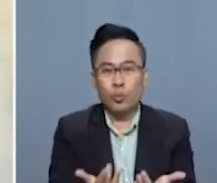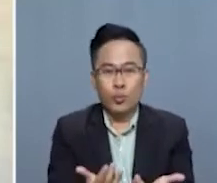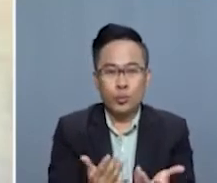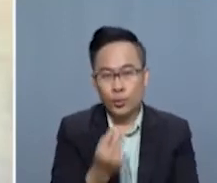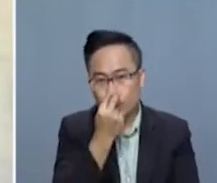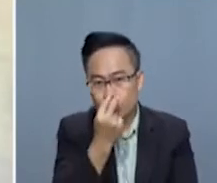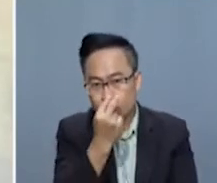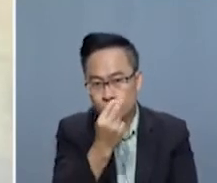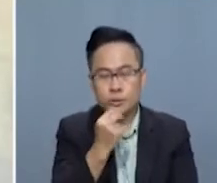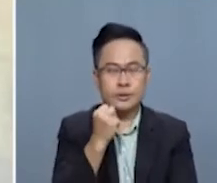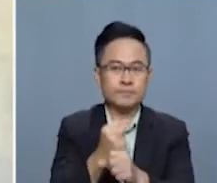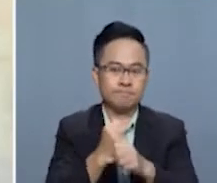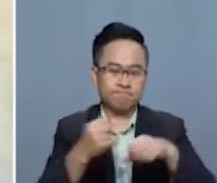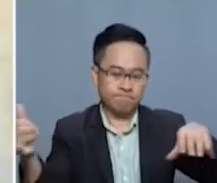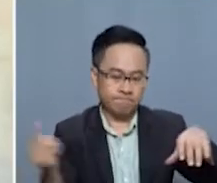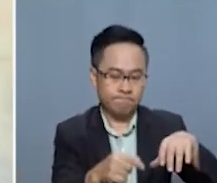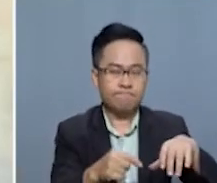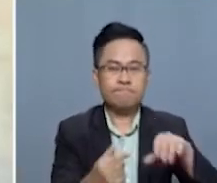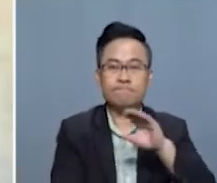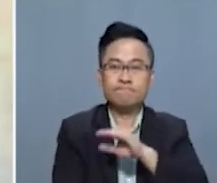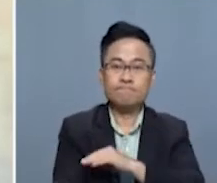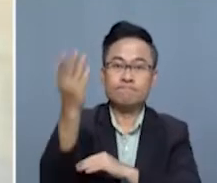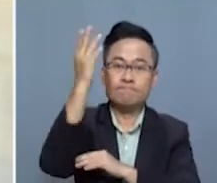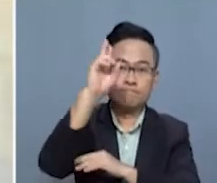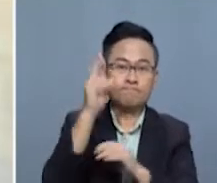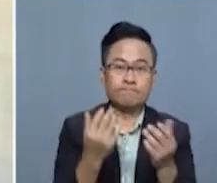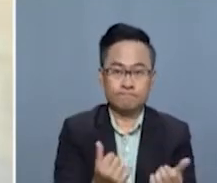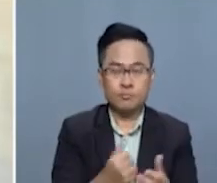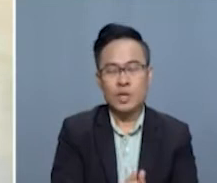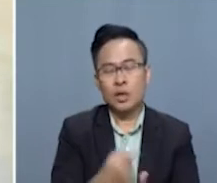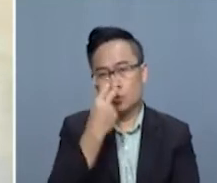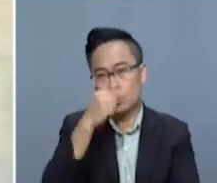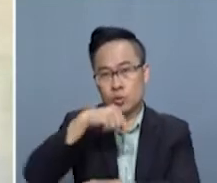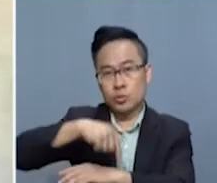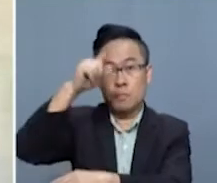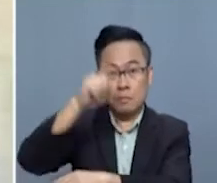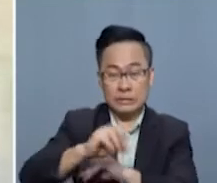งปักหลักเฝ้ารอกันมาตั้งแต่ตลอดช่วงเช้าค่ะซึ่งในช่วงบ่ายวันนี้นะคะก็